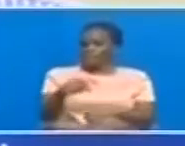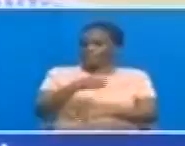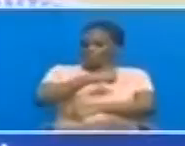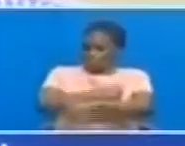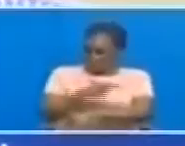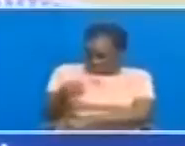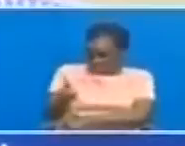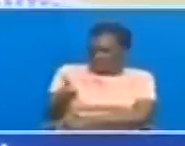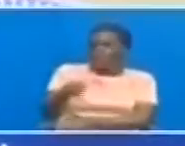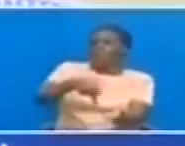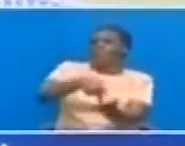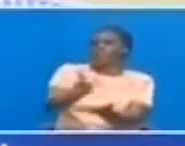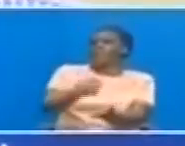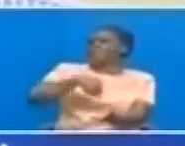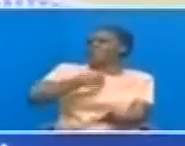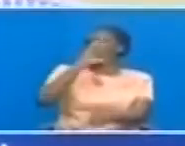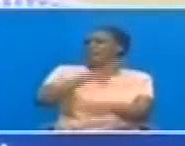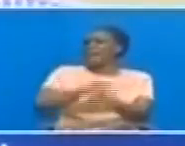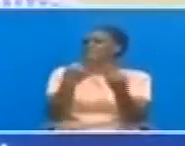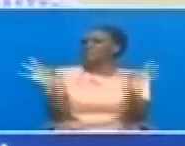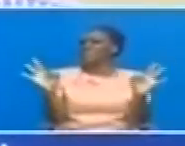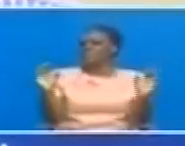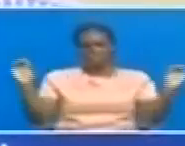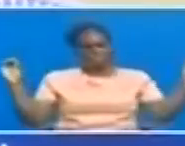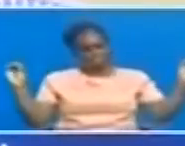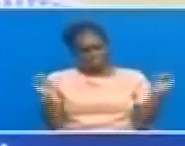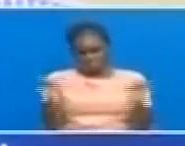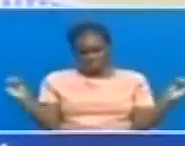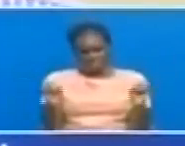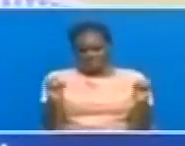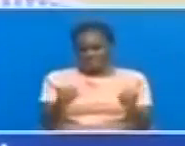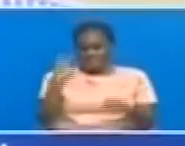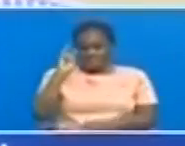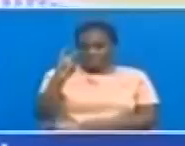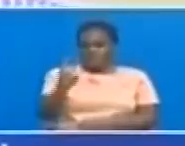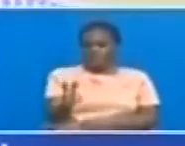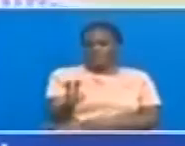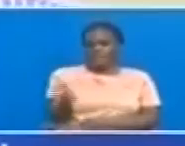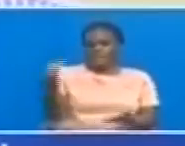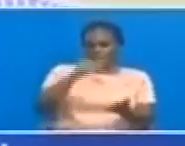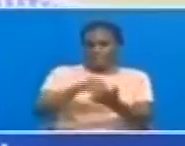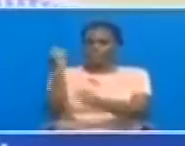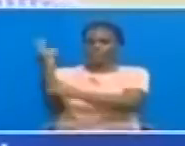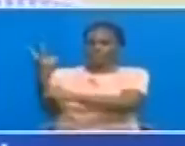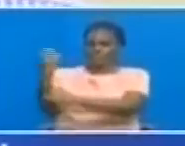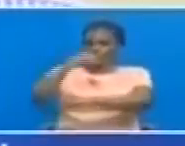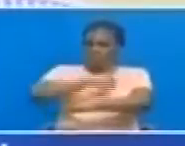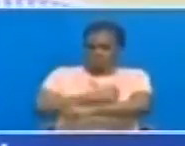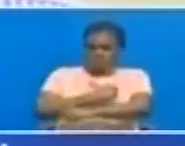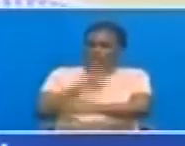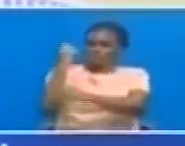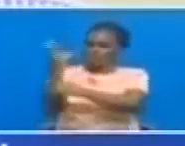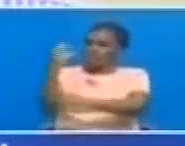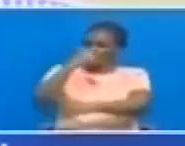inabidi wao walipe. Kwa hivyo sisi hatupati hiyo free primary education. Tukiangalia katika hiyo secondary education pia.